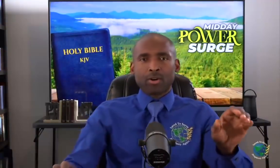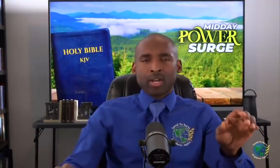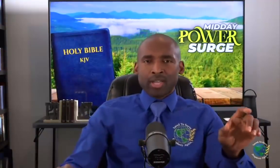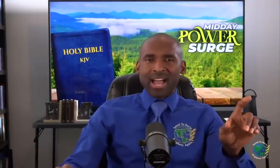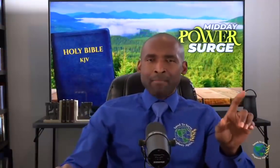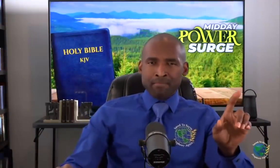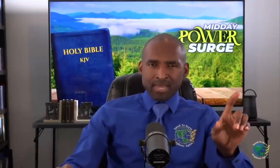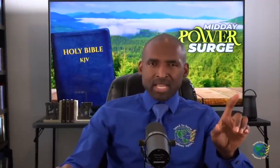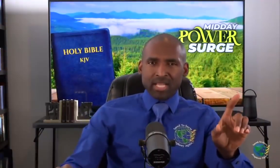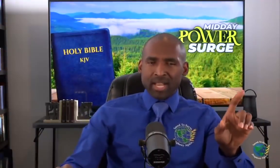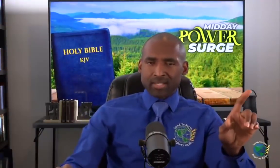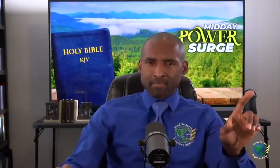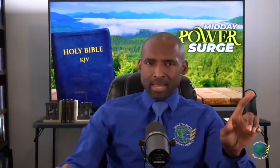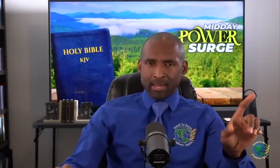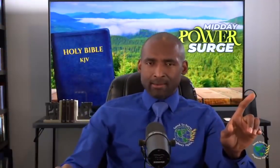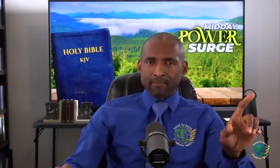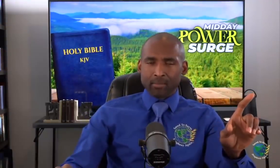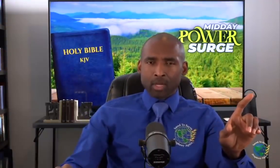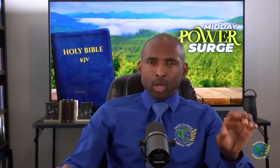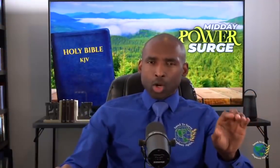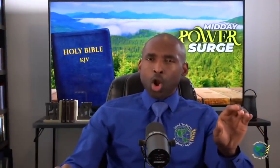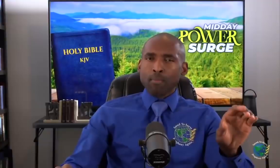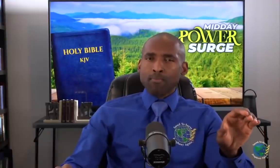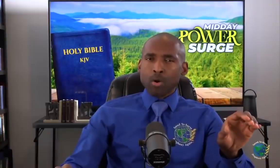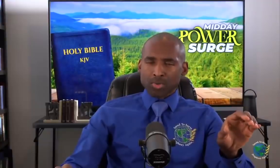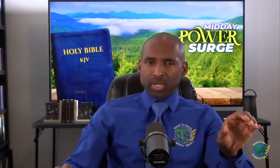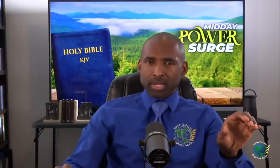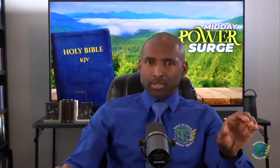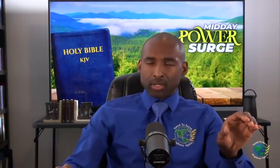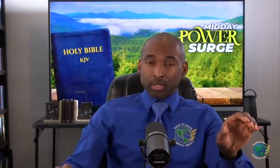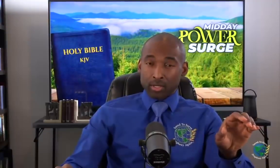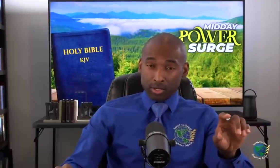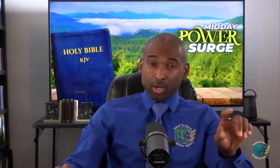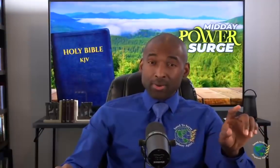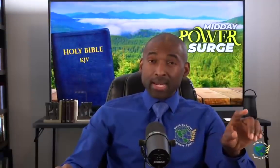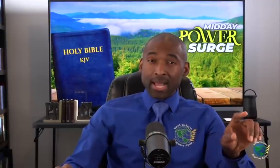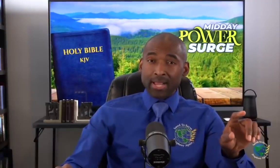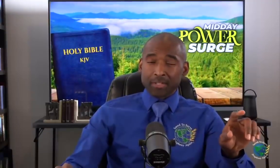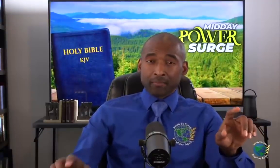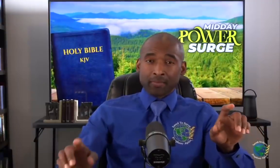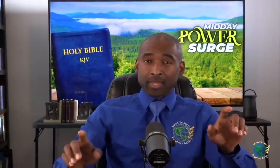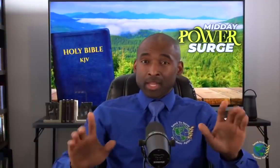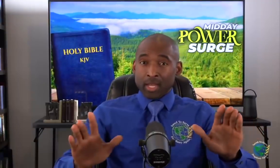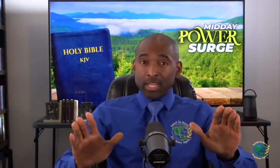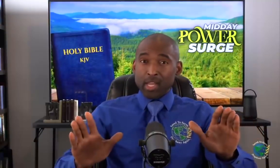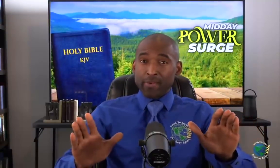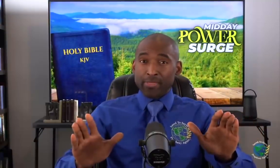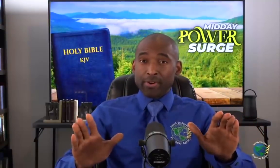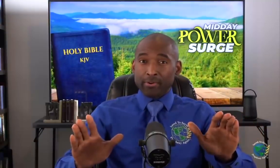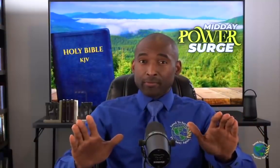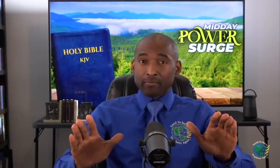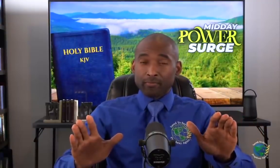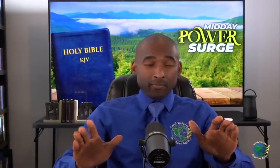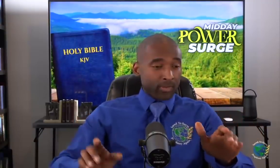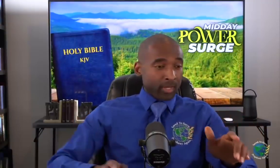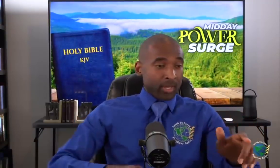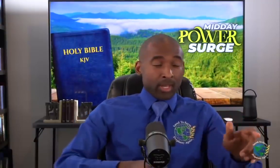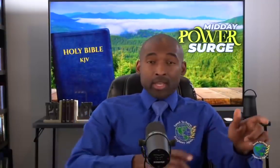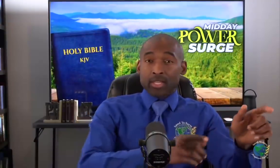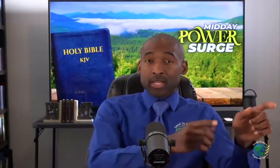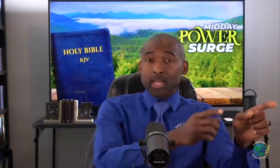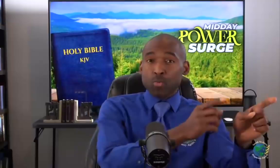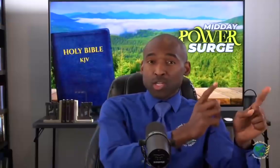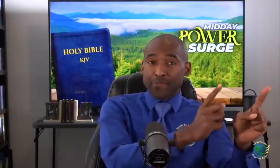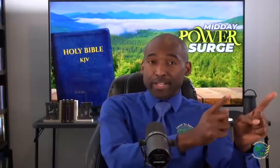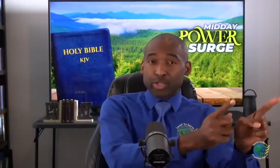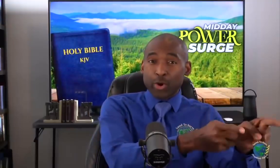Двигаемся дальше. Знаете ли вы, что кратчайший человек по имени Моисей, осознаете ли вы, что хотя он победил